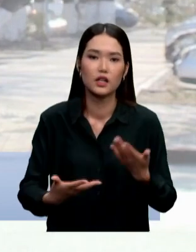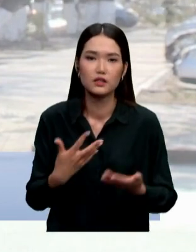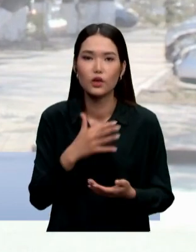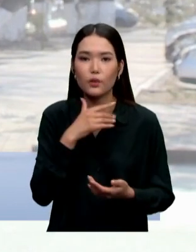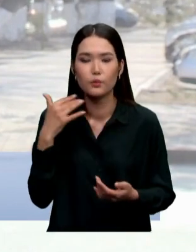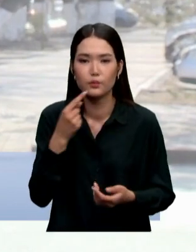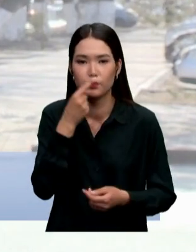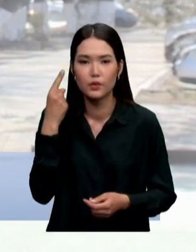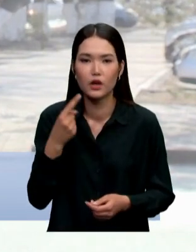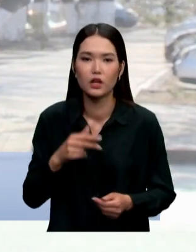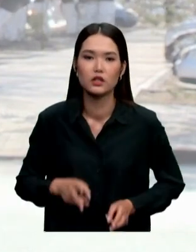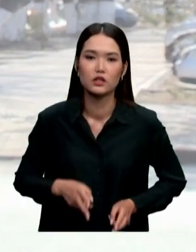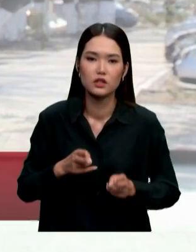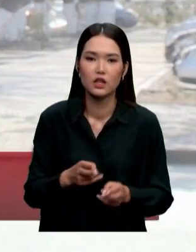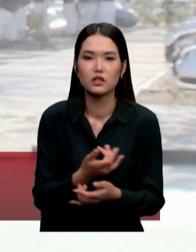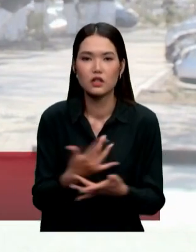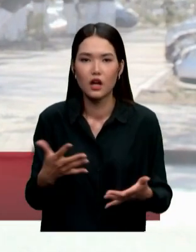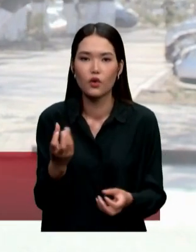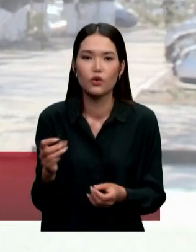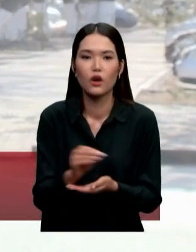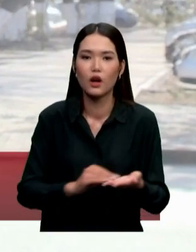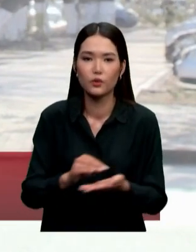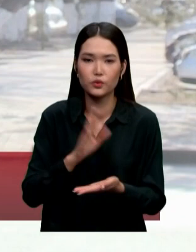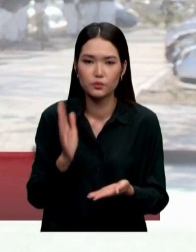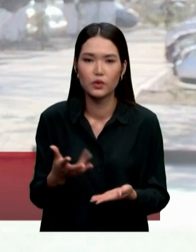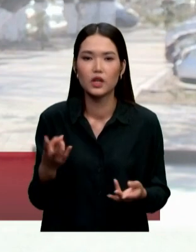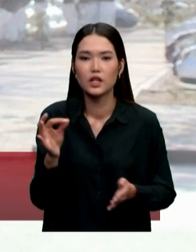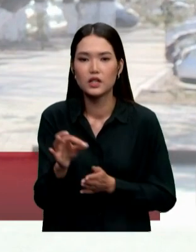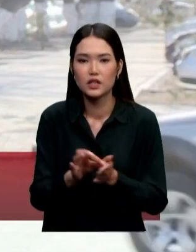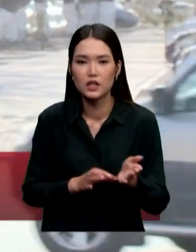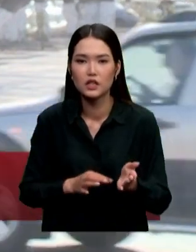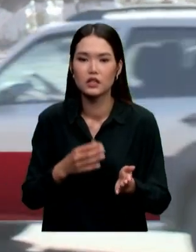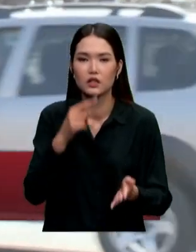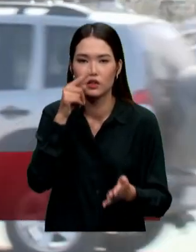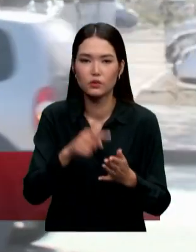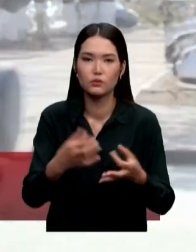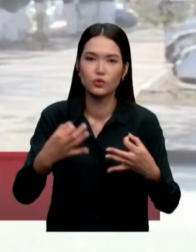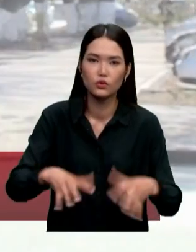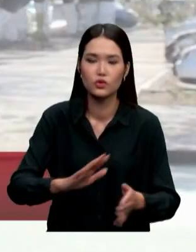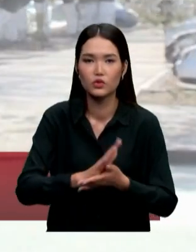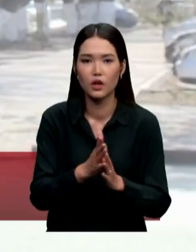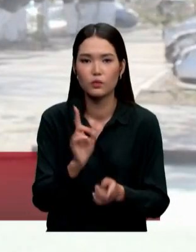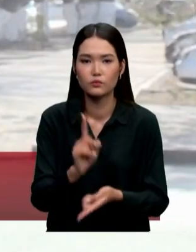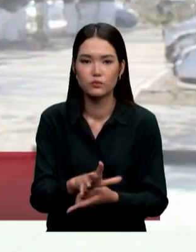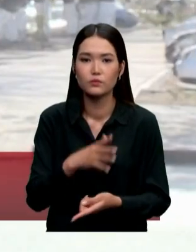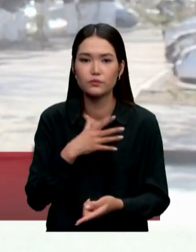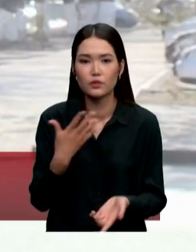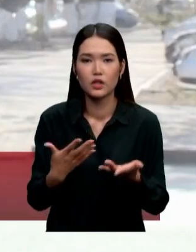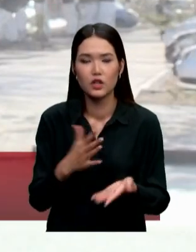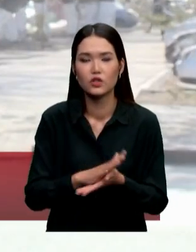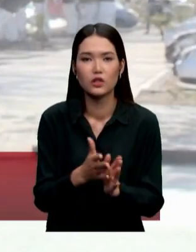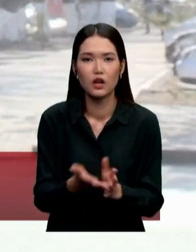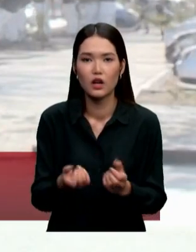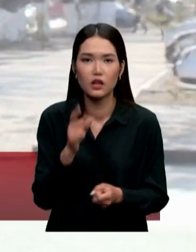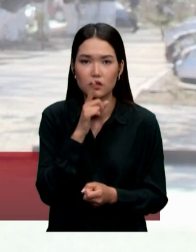болған тұлға қайталама ауыр қылмыс жасайтын болса, оларды тез арада қоғамнан оқшаулау бойынша шаралар қабылдау керек. Егер бұндай шаралар